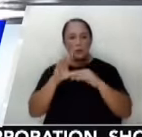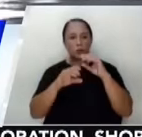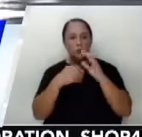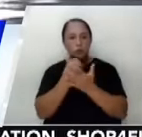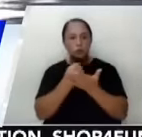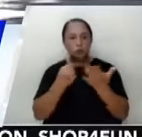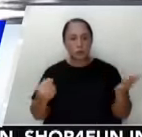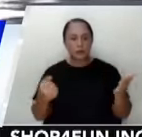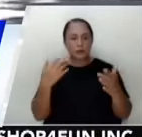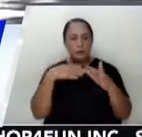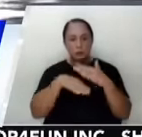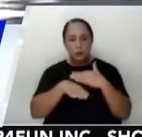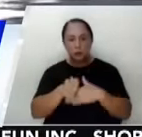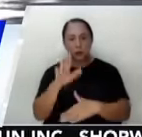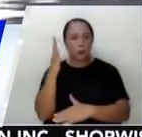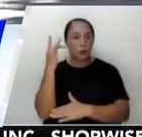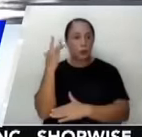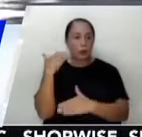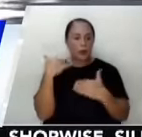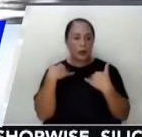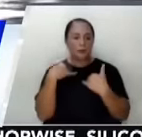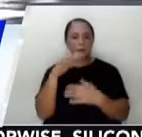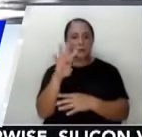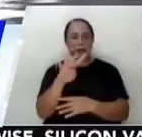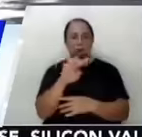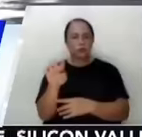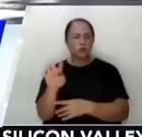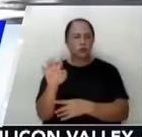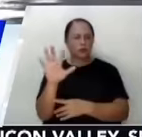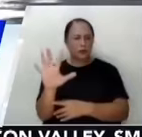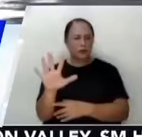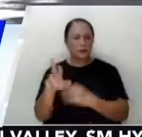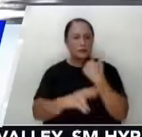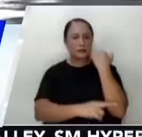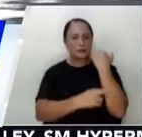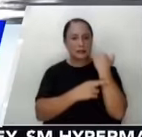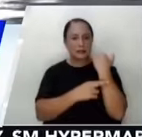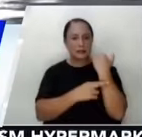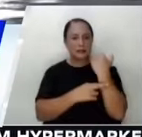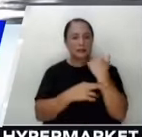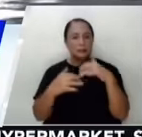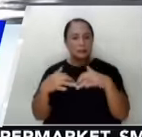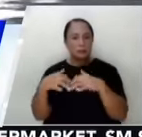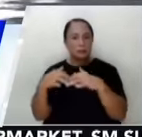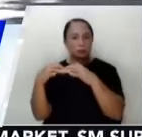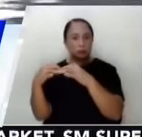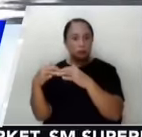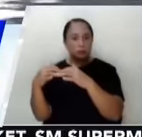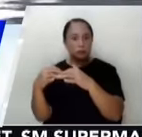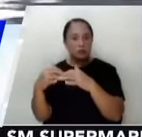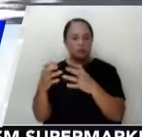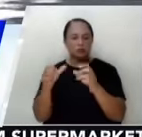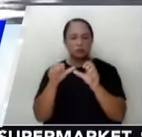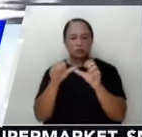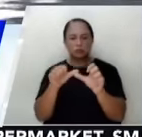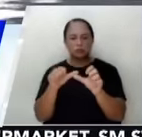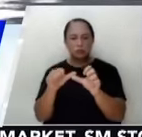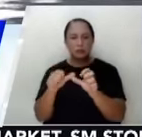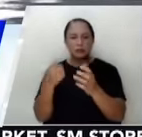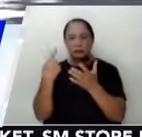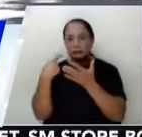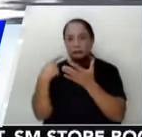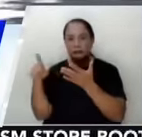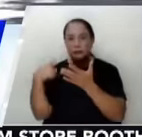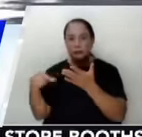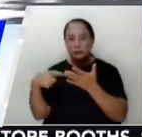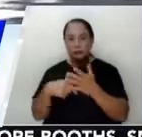ipapasok, lalo na't may 4-5 na resort na ipinapatayo. Sana rin daw ay tuloy-tuloy itong checkpoint at hindi